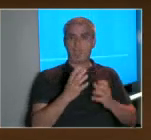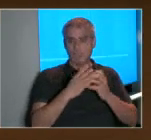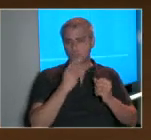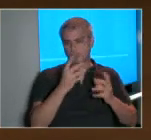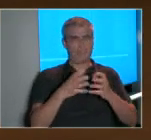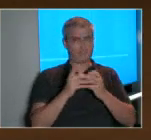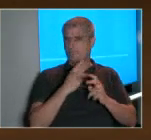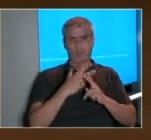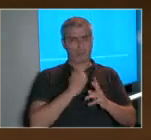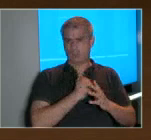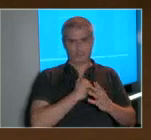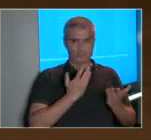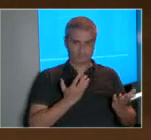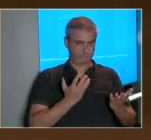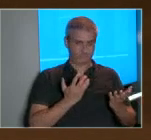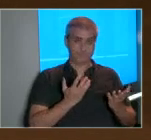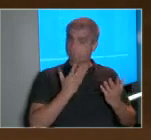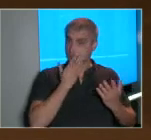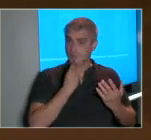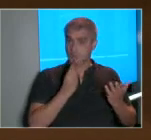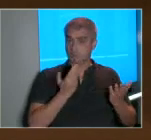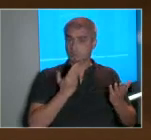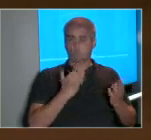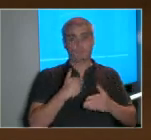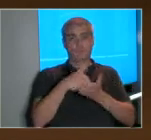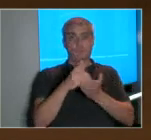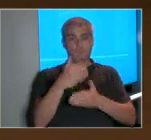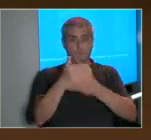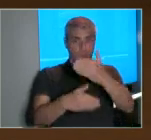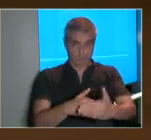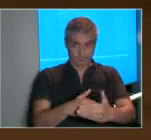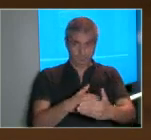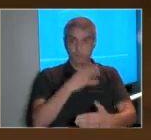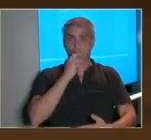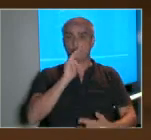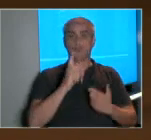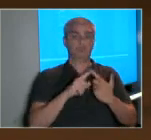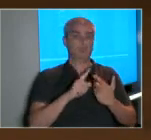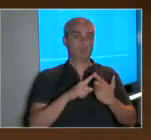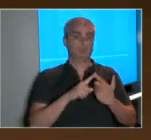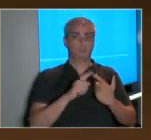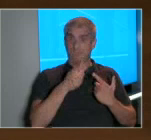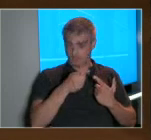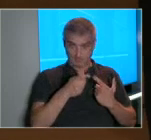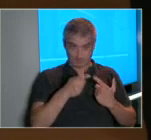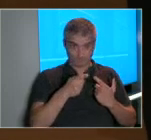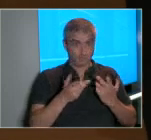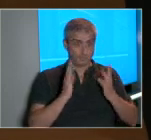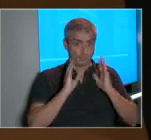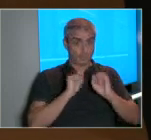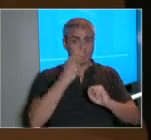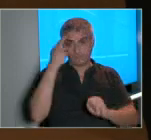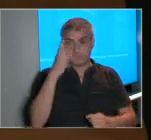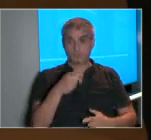עם, הם לא רק דת. יפה, נמשיך. שאלה שנייה. האם אתם תומכים